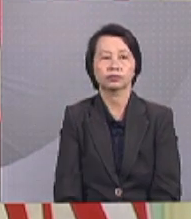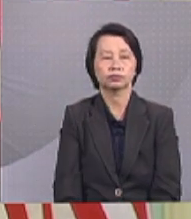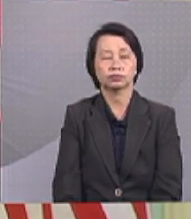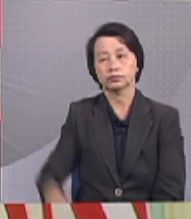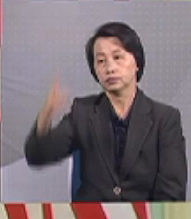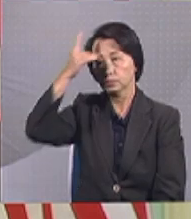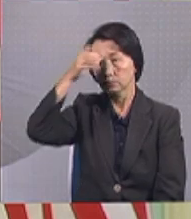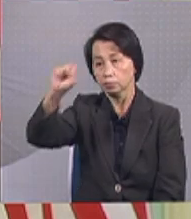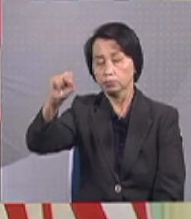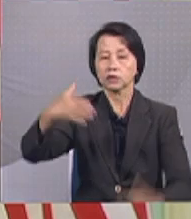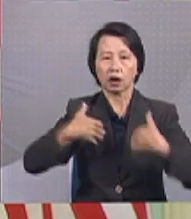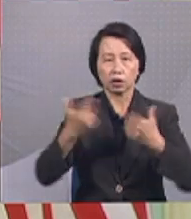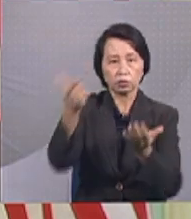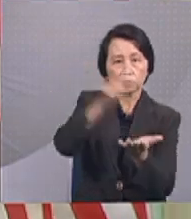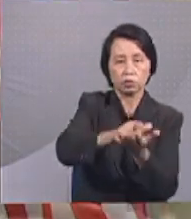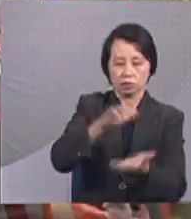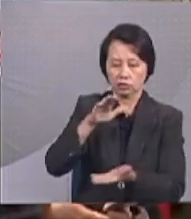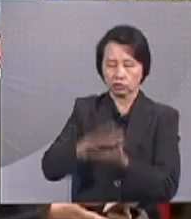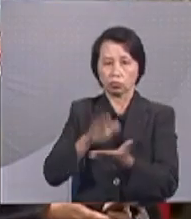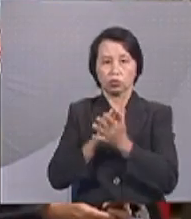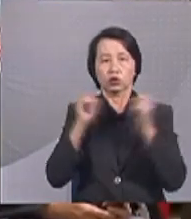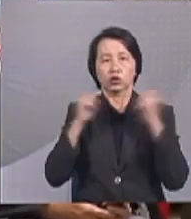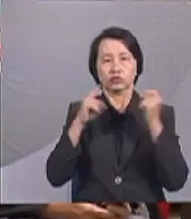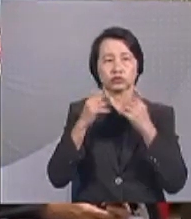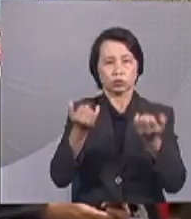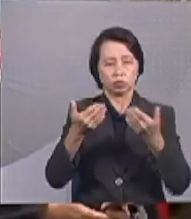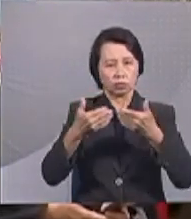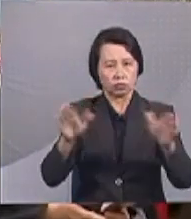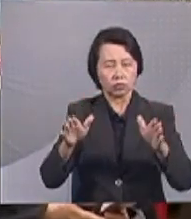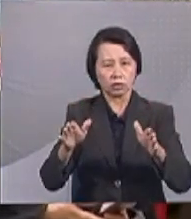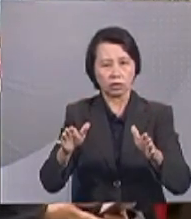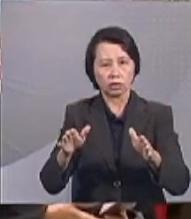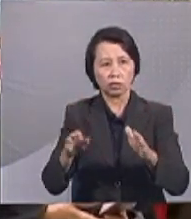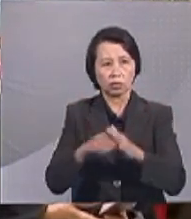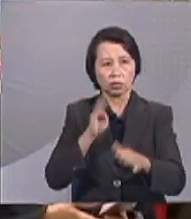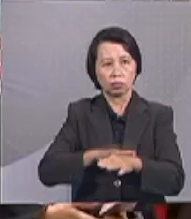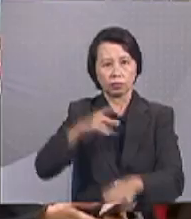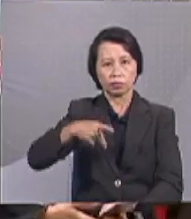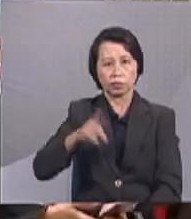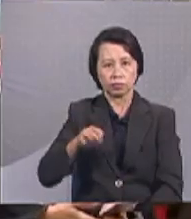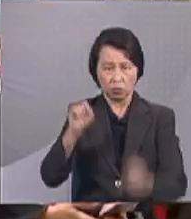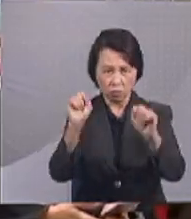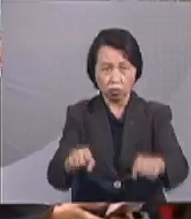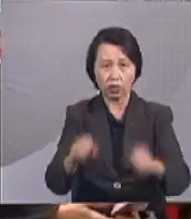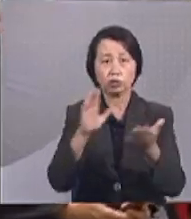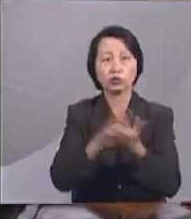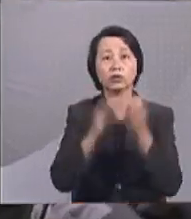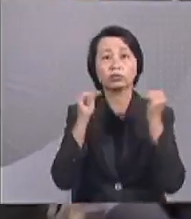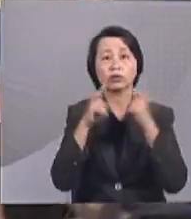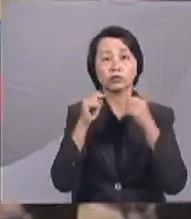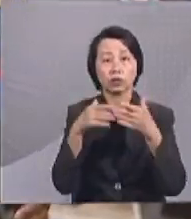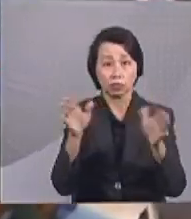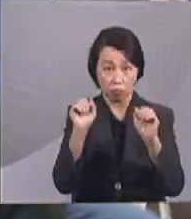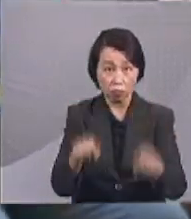Datuk Seri, terdapat laporan ada sekolah swasta hendak dibuka ketika PKPB nanti. Adakah ini dibenarkan?